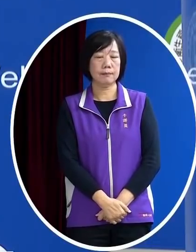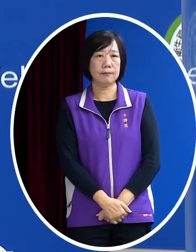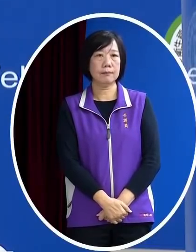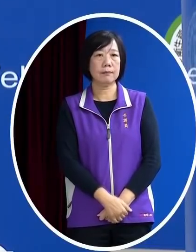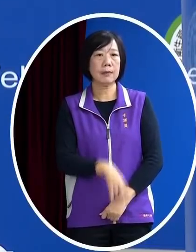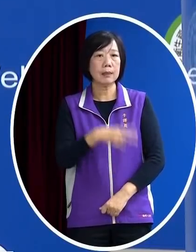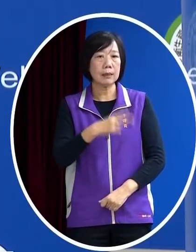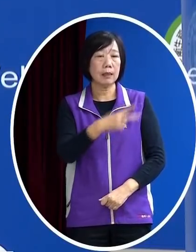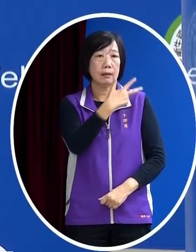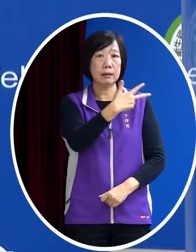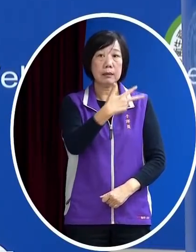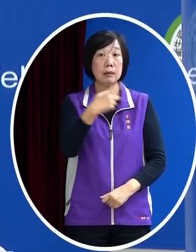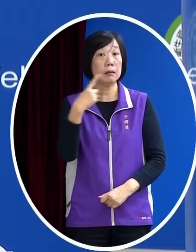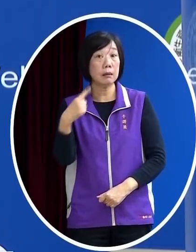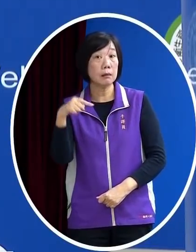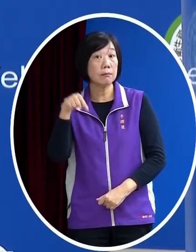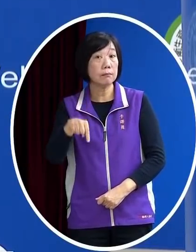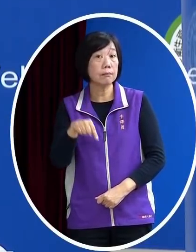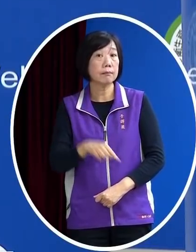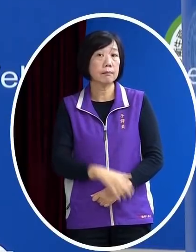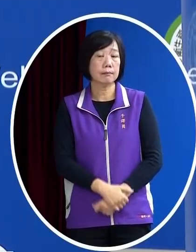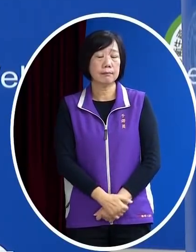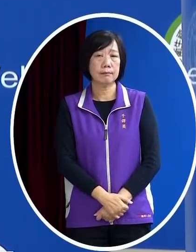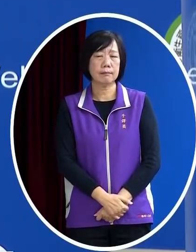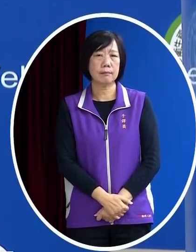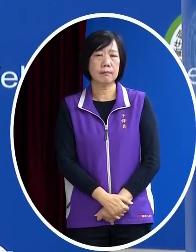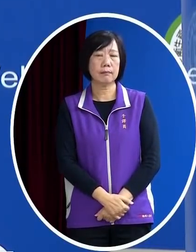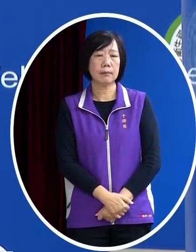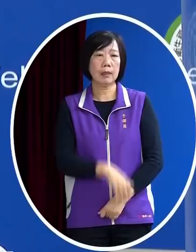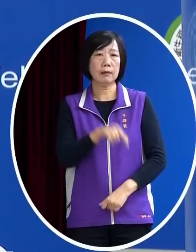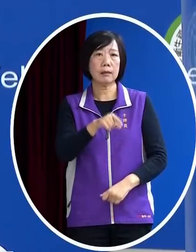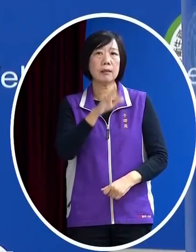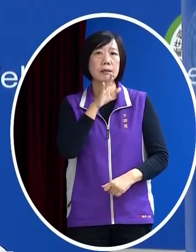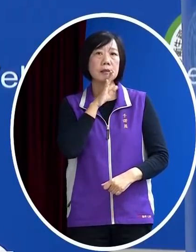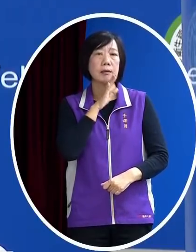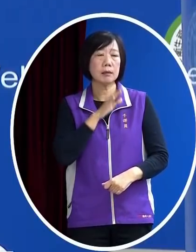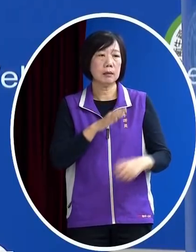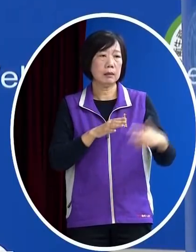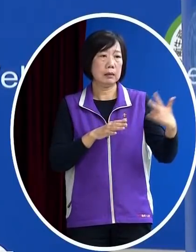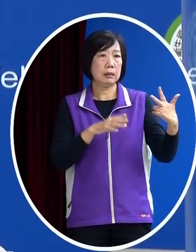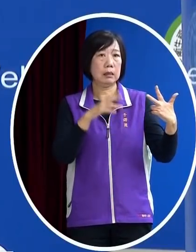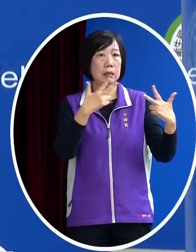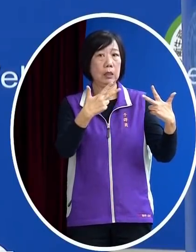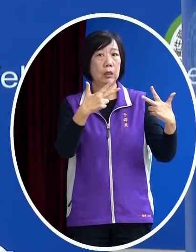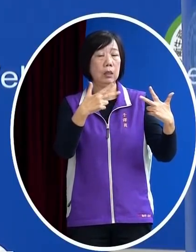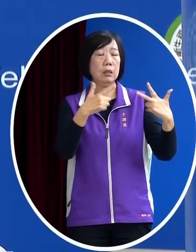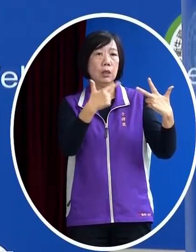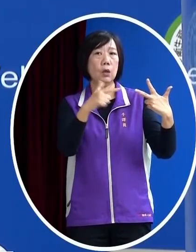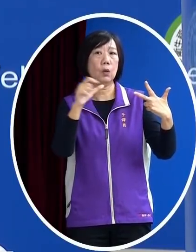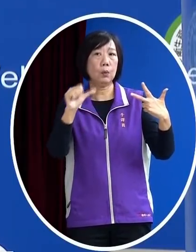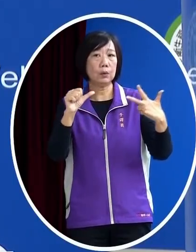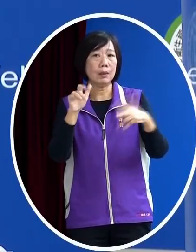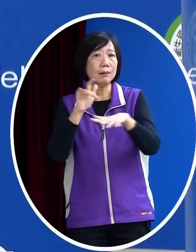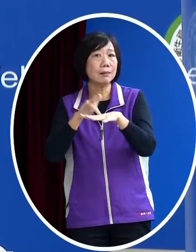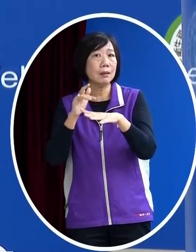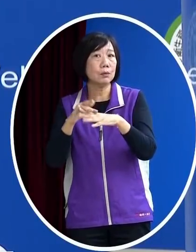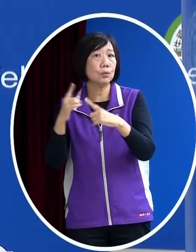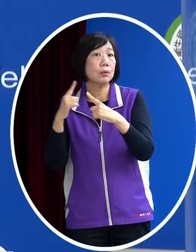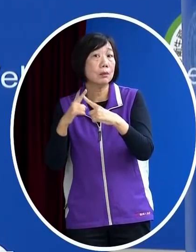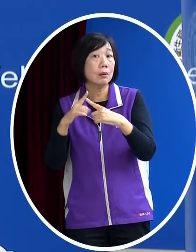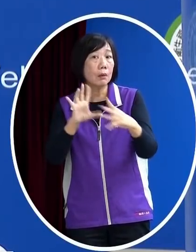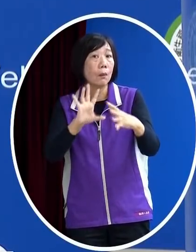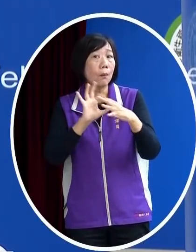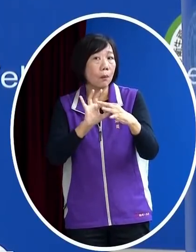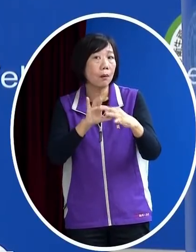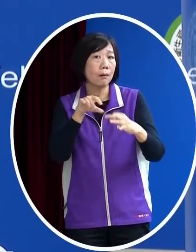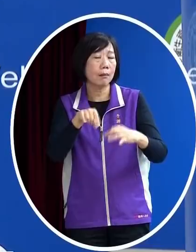好，那案771案77基本上它是案765的接触者案765的